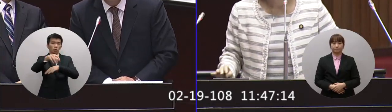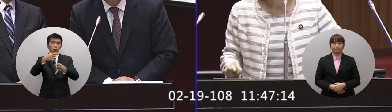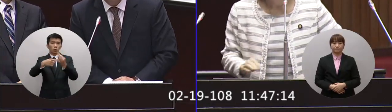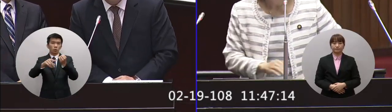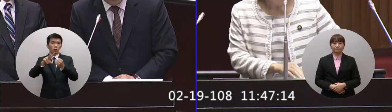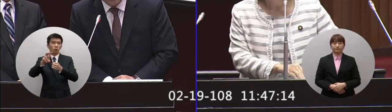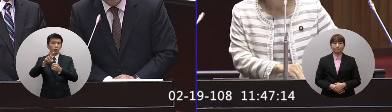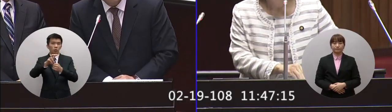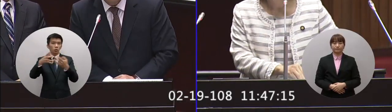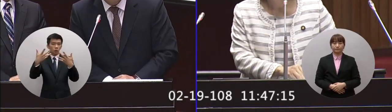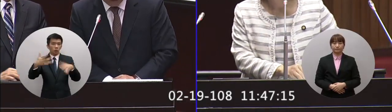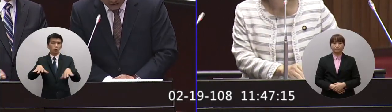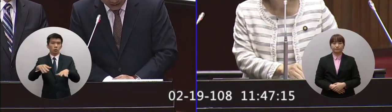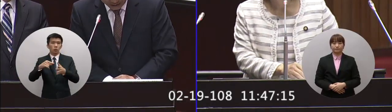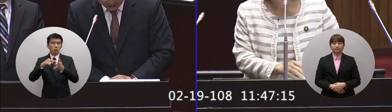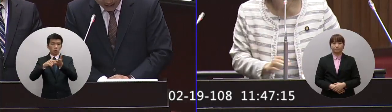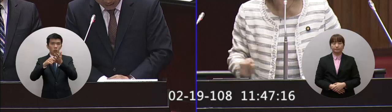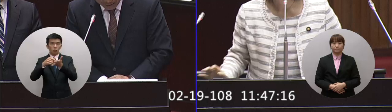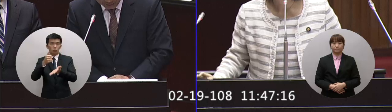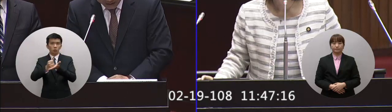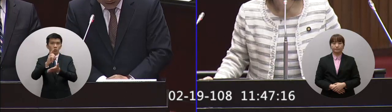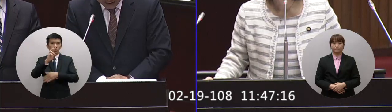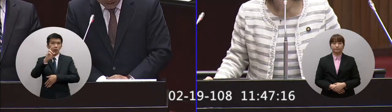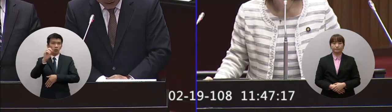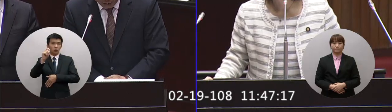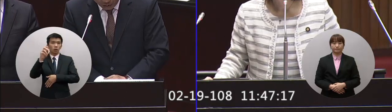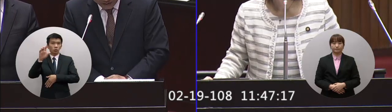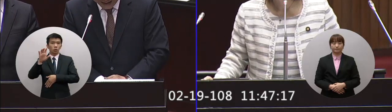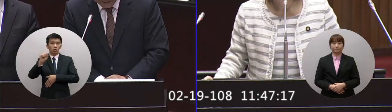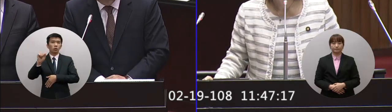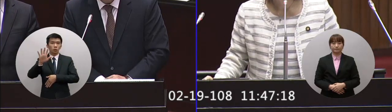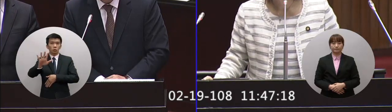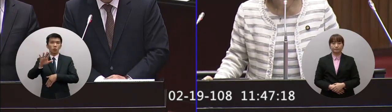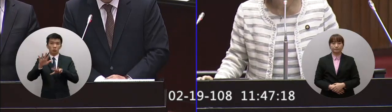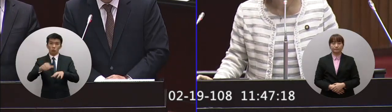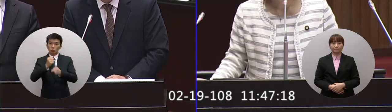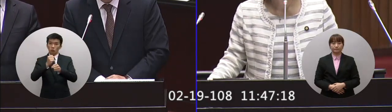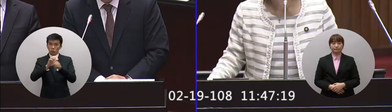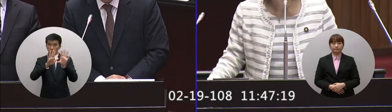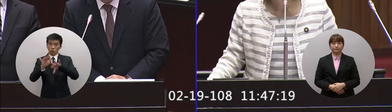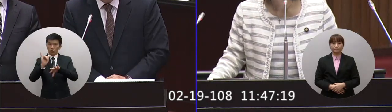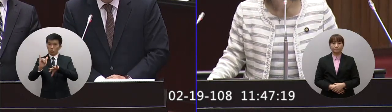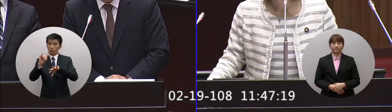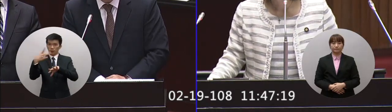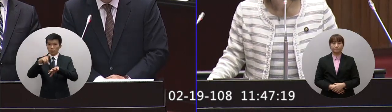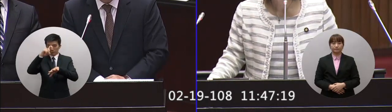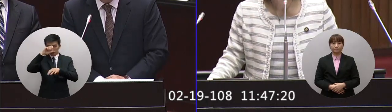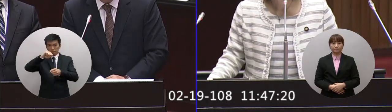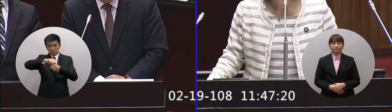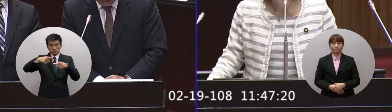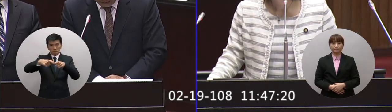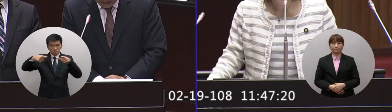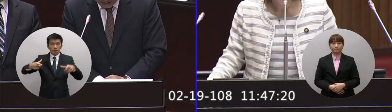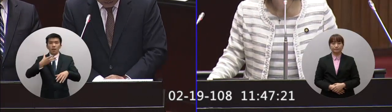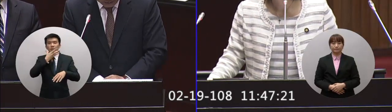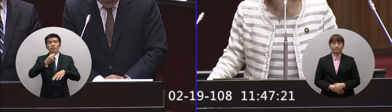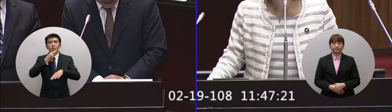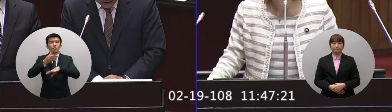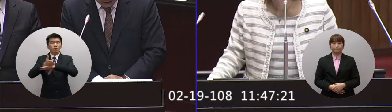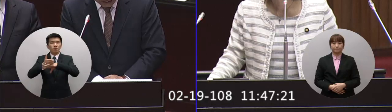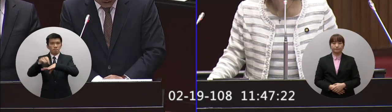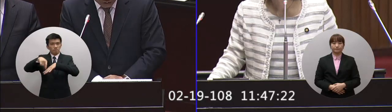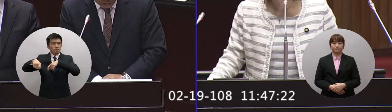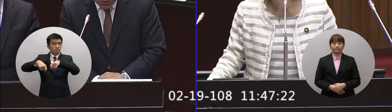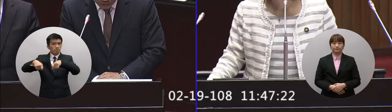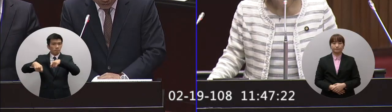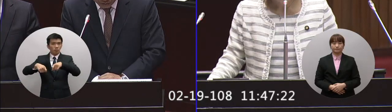21个办 DRTS， 效果也很好。那现在我们要扩大来就这个幸福巴士计划，因为这个部分